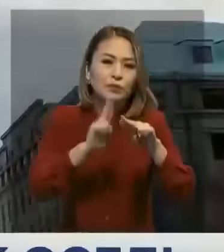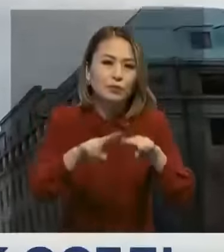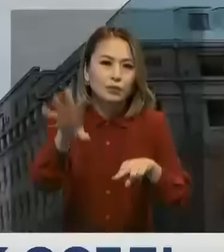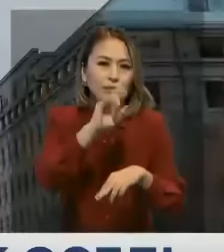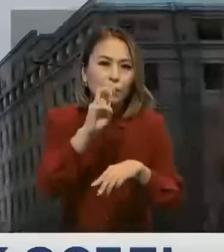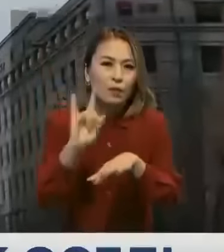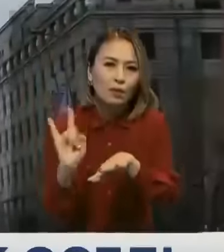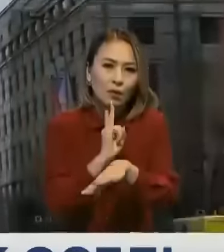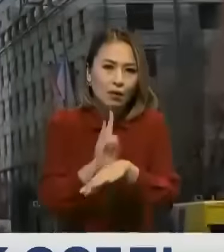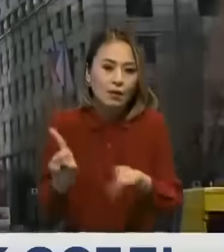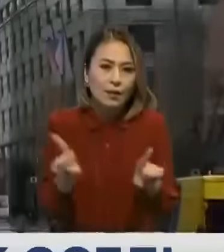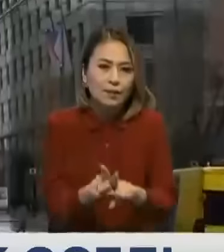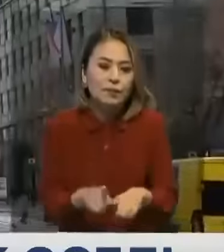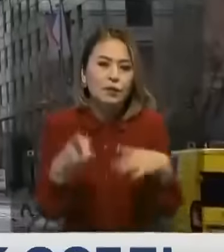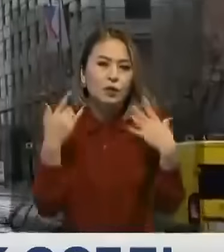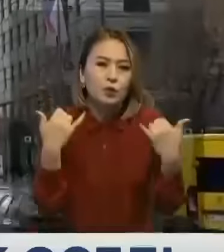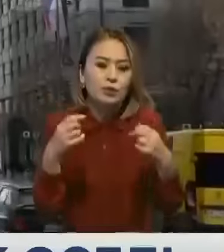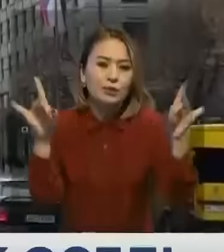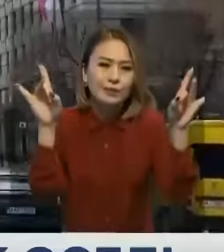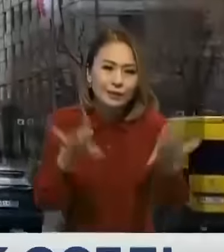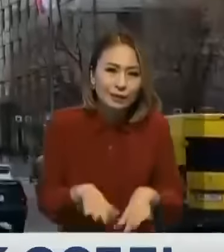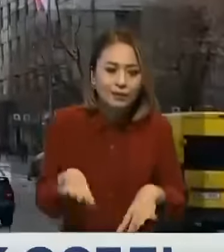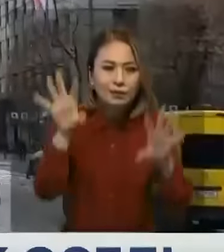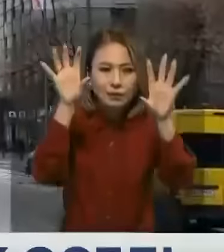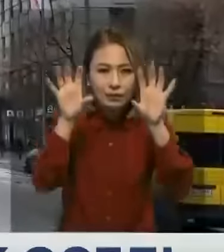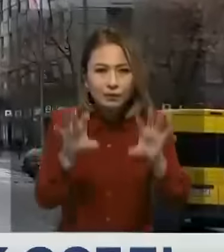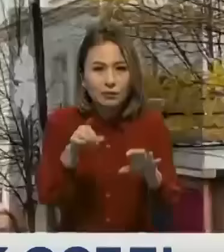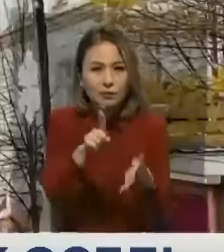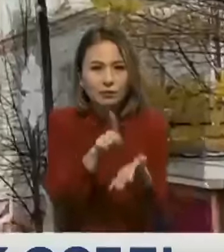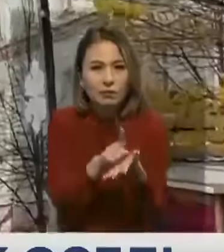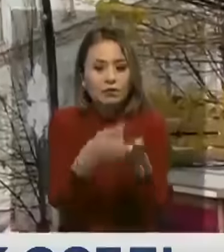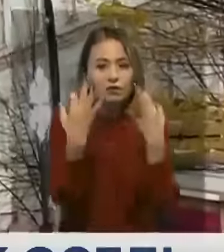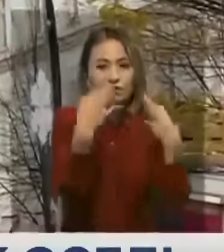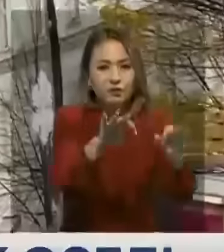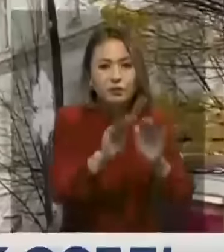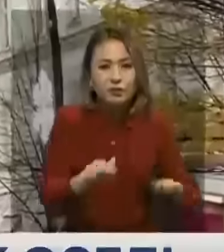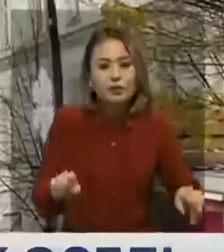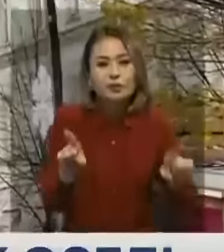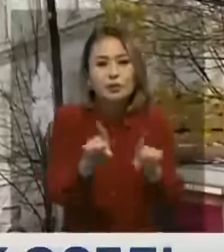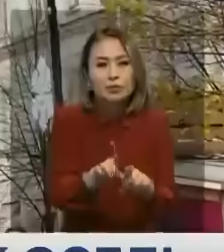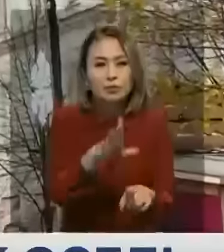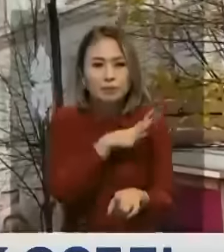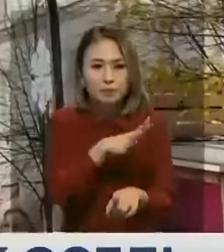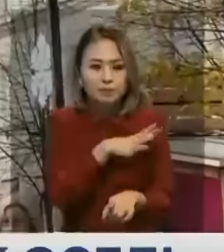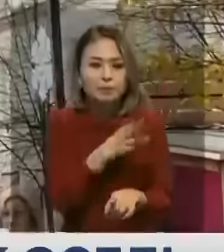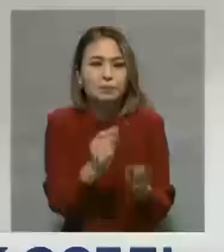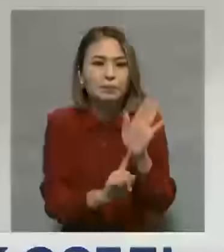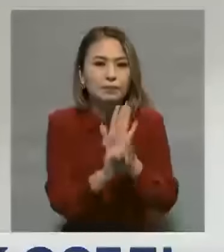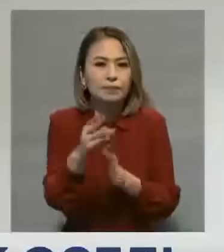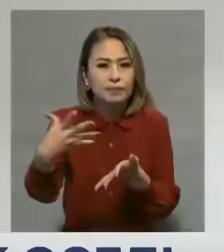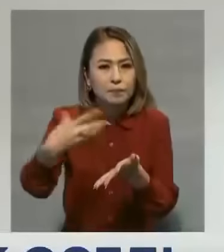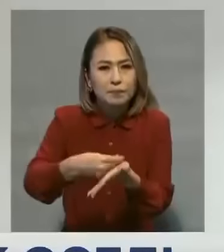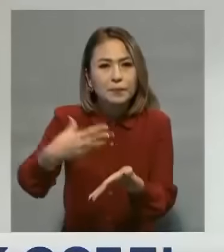алаяқтыққа баруына жол ашқан. Кей мейманханалар заң бойынша салықтан босатылған балалардан да алым алуға көшкен.